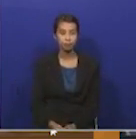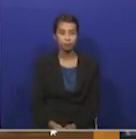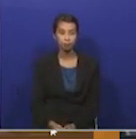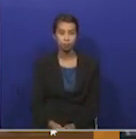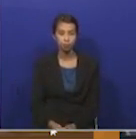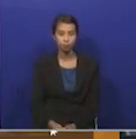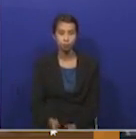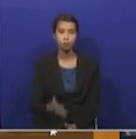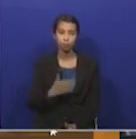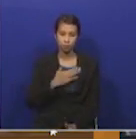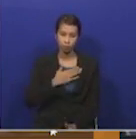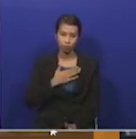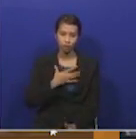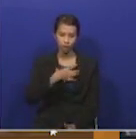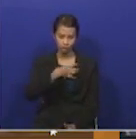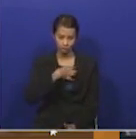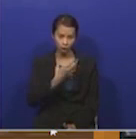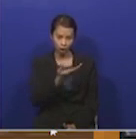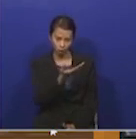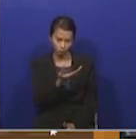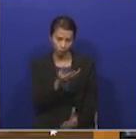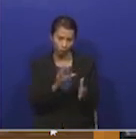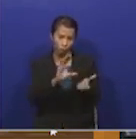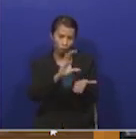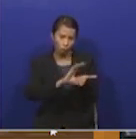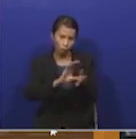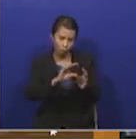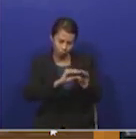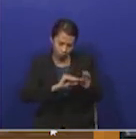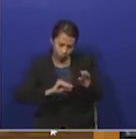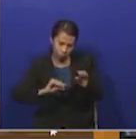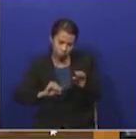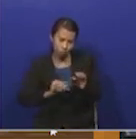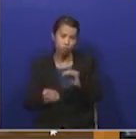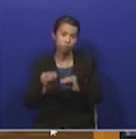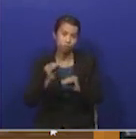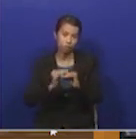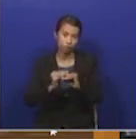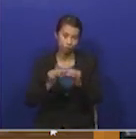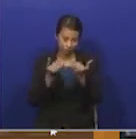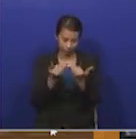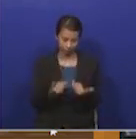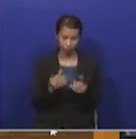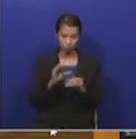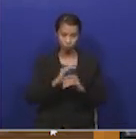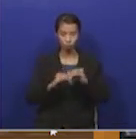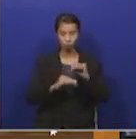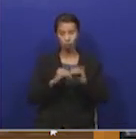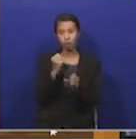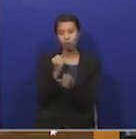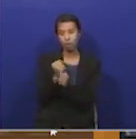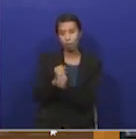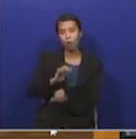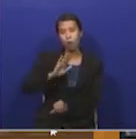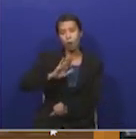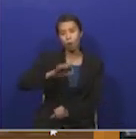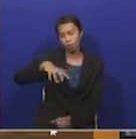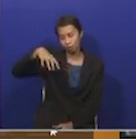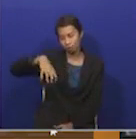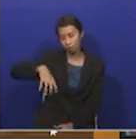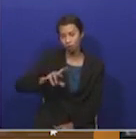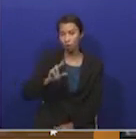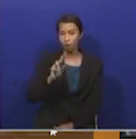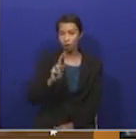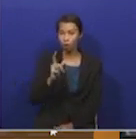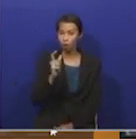แต่ที่ดิฉันอยากจะขอให้ตัดเพิ่มนะคะก็คือโดยเฉพาะอย่างยิ่งโครงการนี้ที่จัดทำโดยกอรมน.ค่ะ